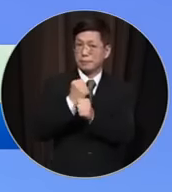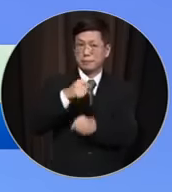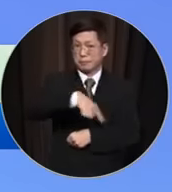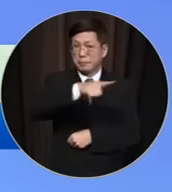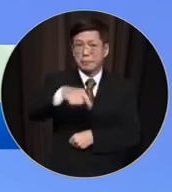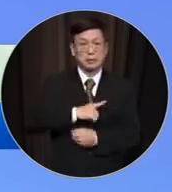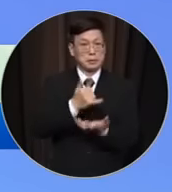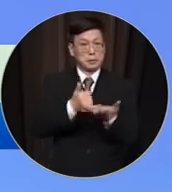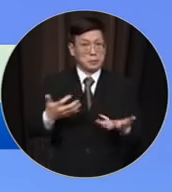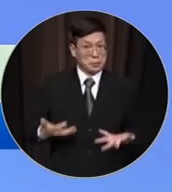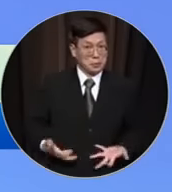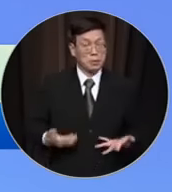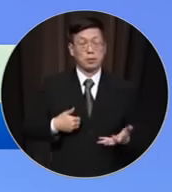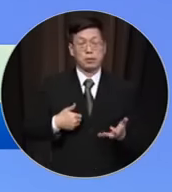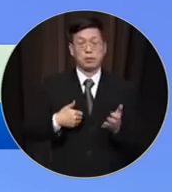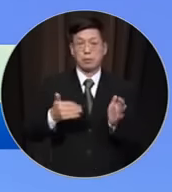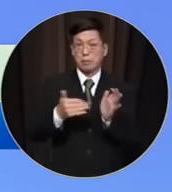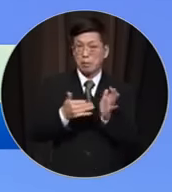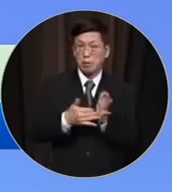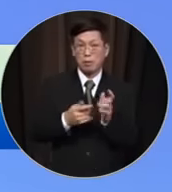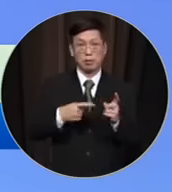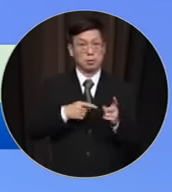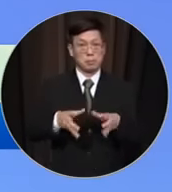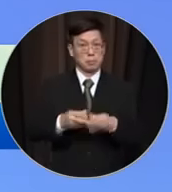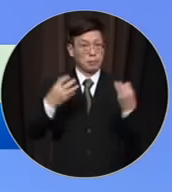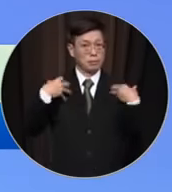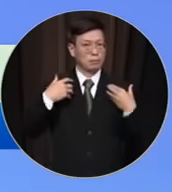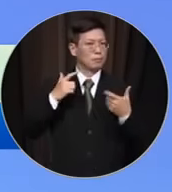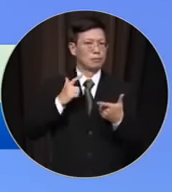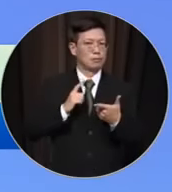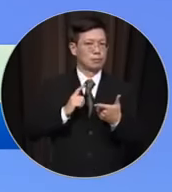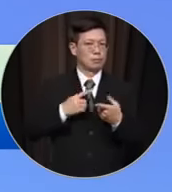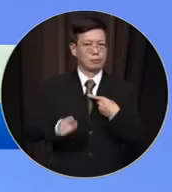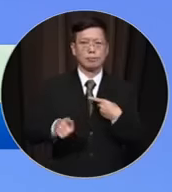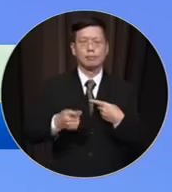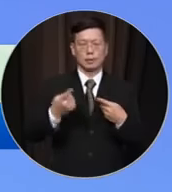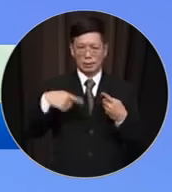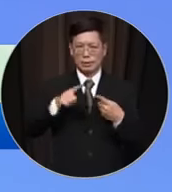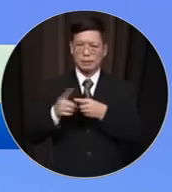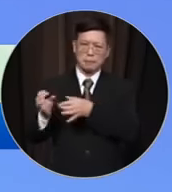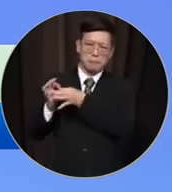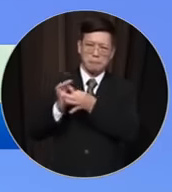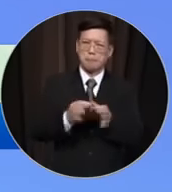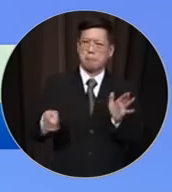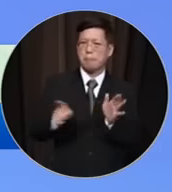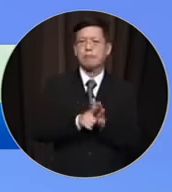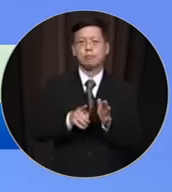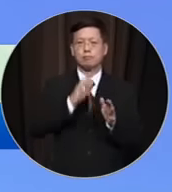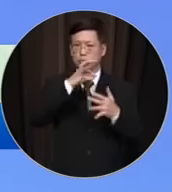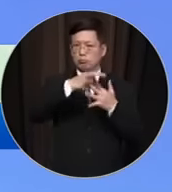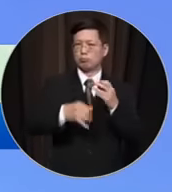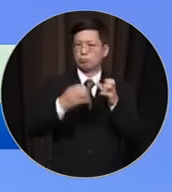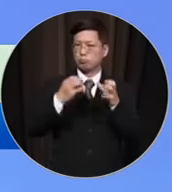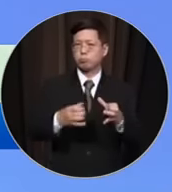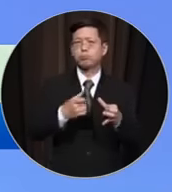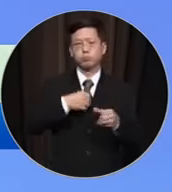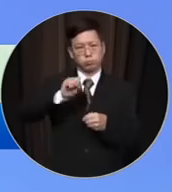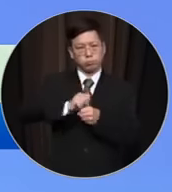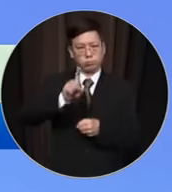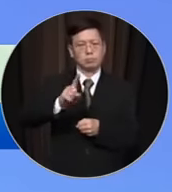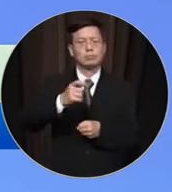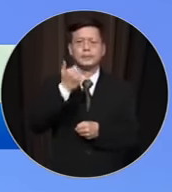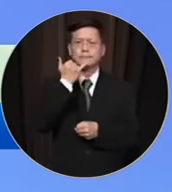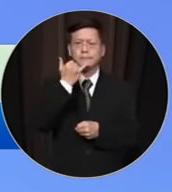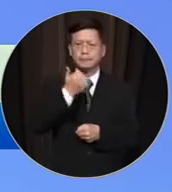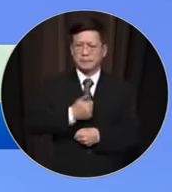为退职退休而免除他应该负的保证责任，责任是终身的。我觉得在制度的建构应该建立一套